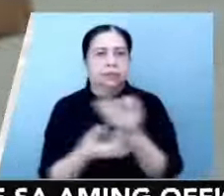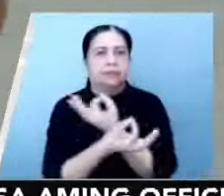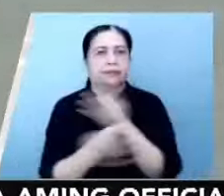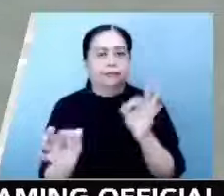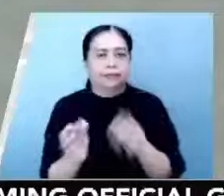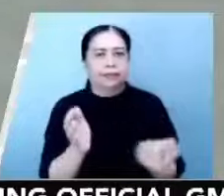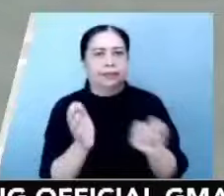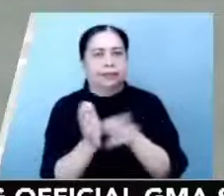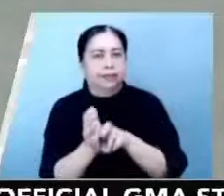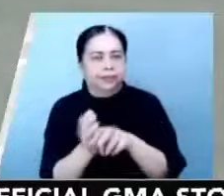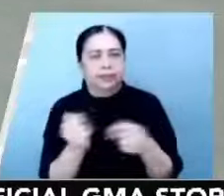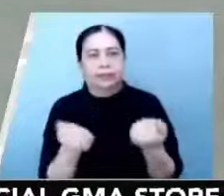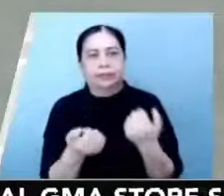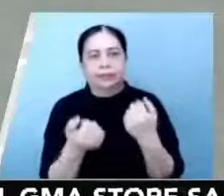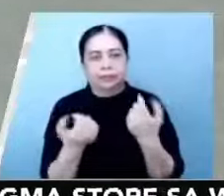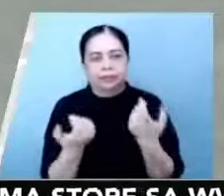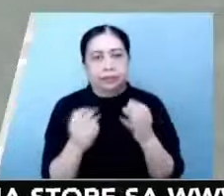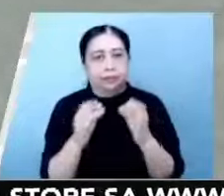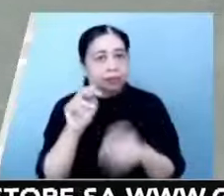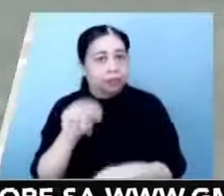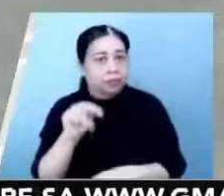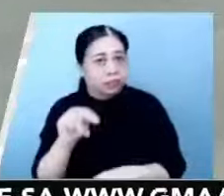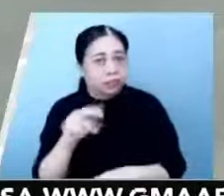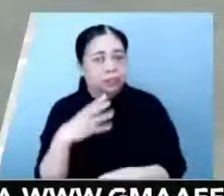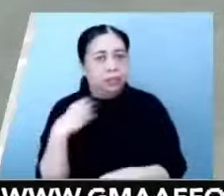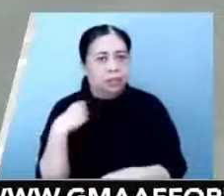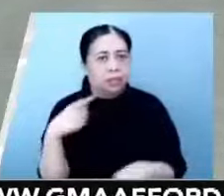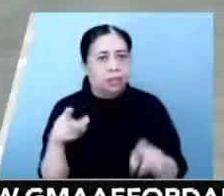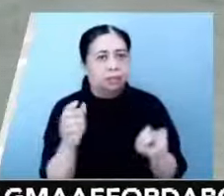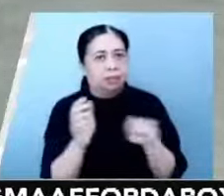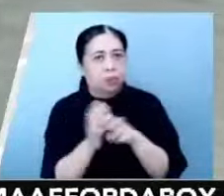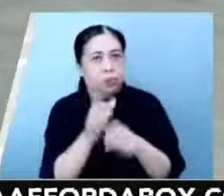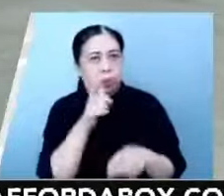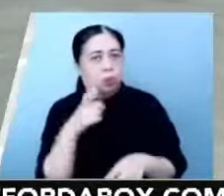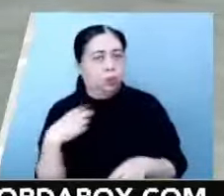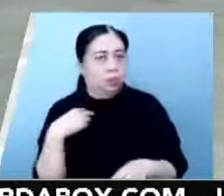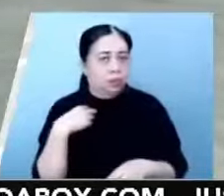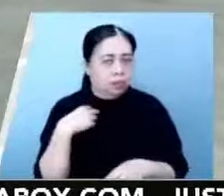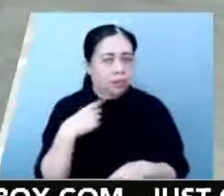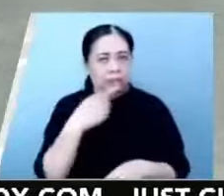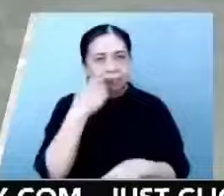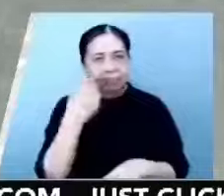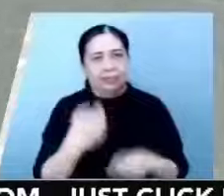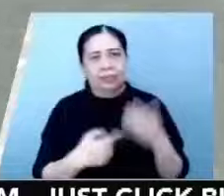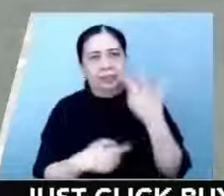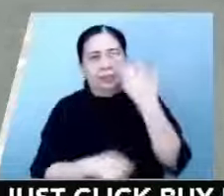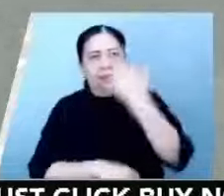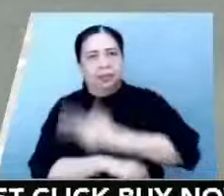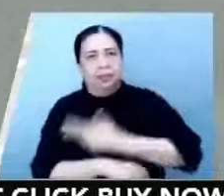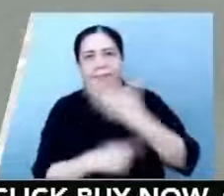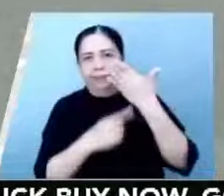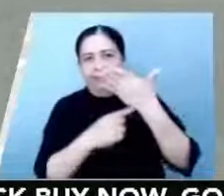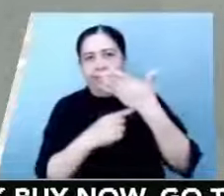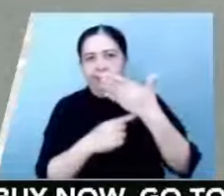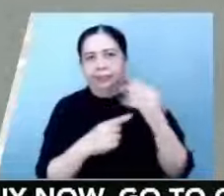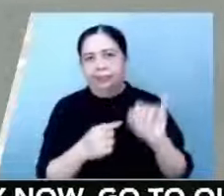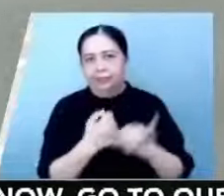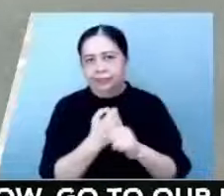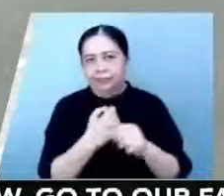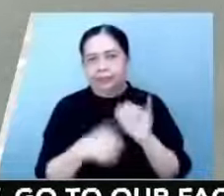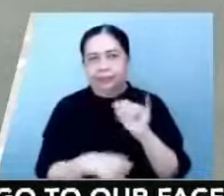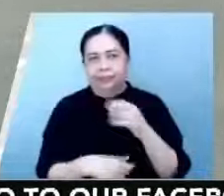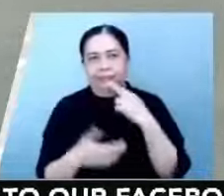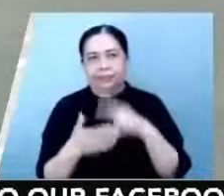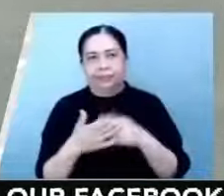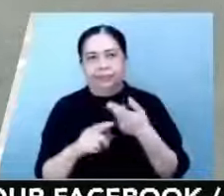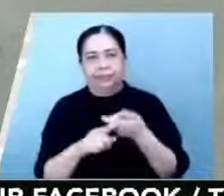na kailanganin yan at mayroong mga pasahero na maapektuhan dahil nga dito sa tatlong araw na tigil pasada. Yan ang unang balita mula rito sa Caloocan.